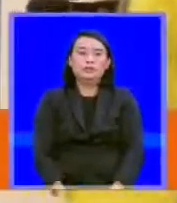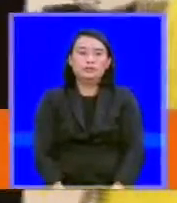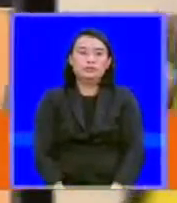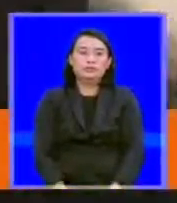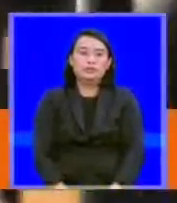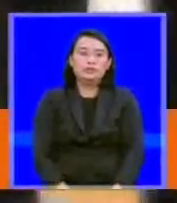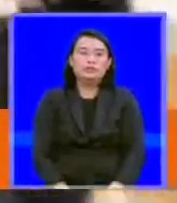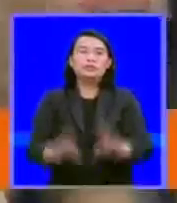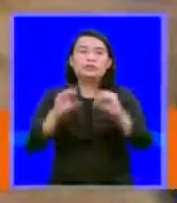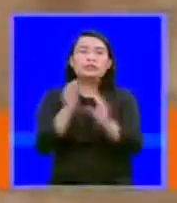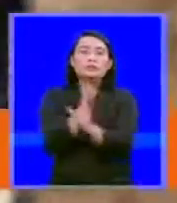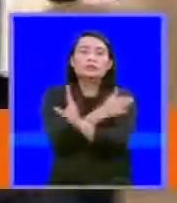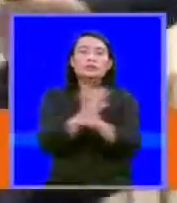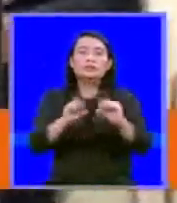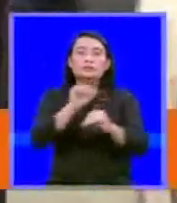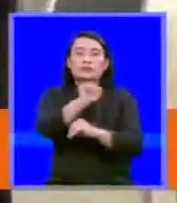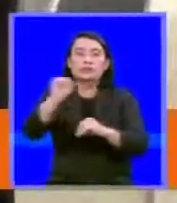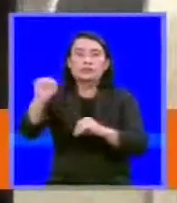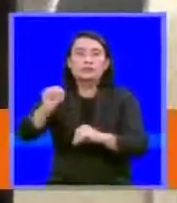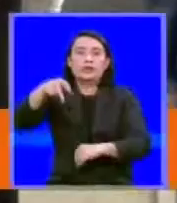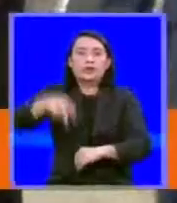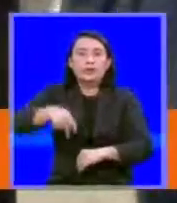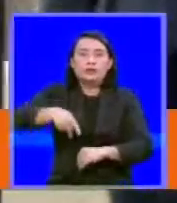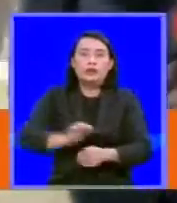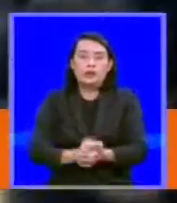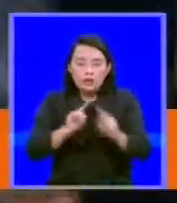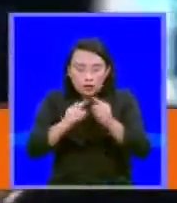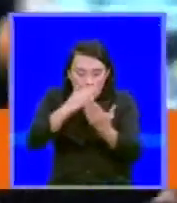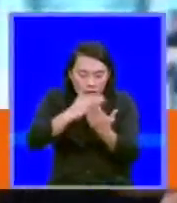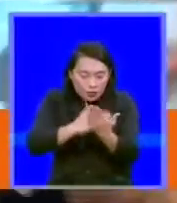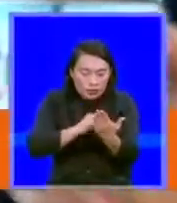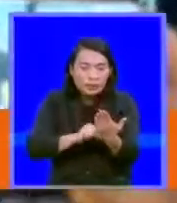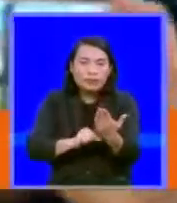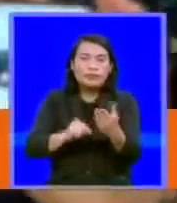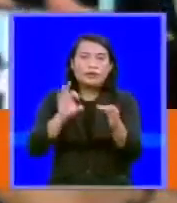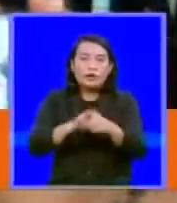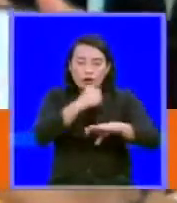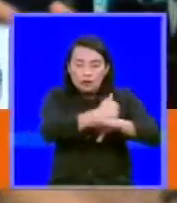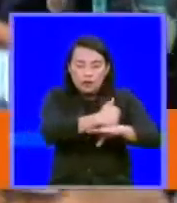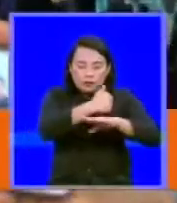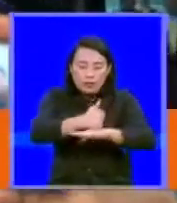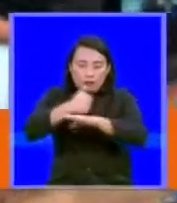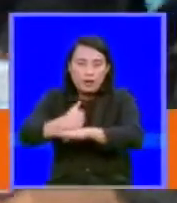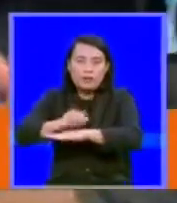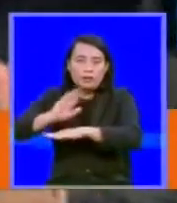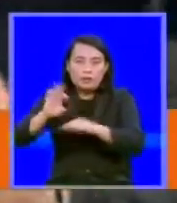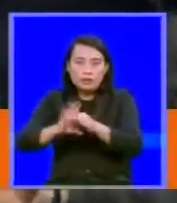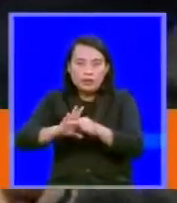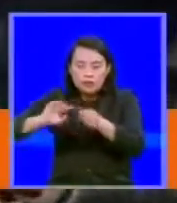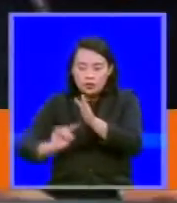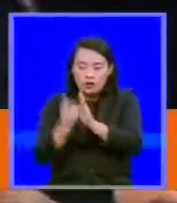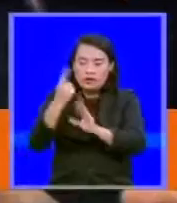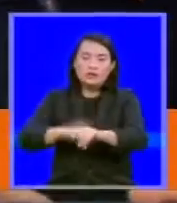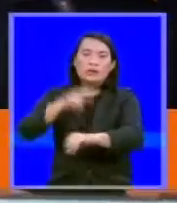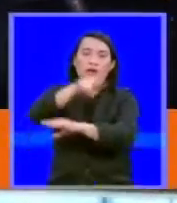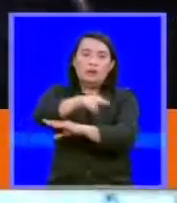ก่อนการประชุมสภาผู้แทนราษฎรนัดพิเศษเพื่อพิจารณายติอภิปรายไม่ไว้วางใจรัฐมนตรีบรรลัยบุคคลในวันแรกจะเริ่มขึ้นในช่วงบ่ายค่ะ